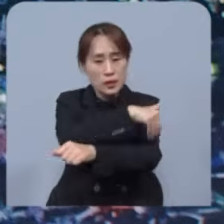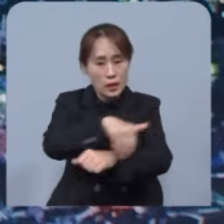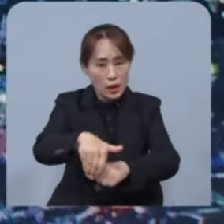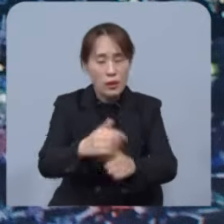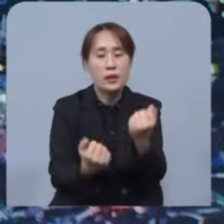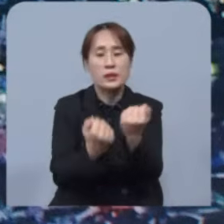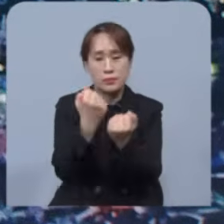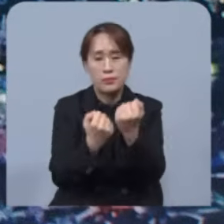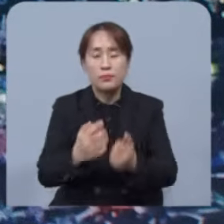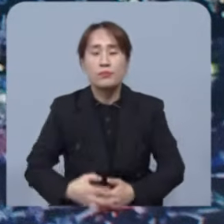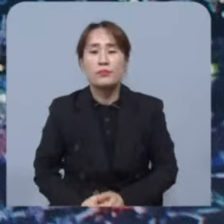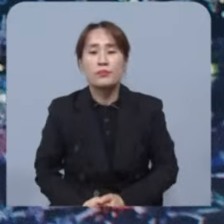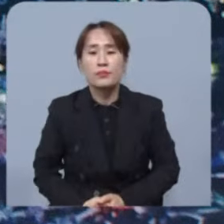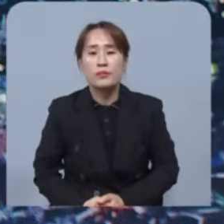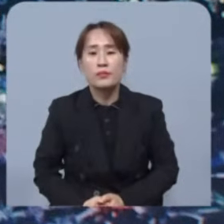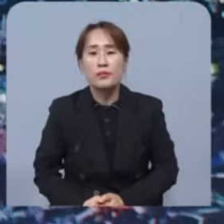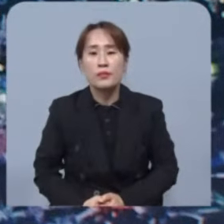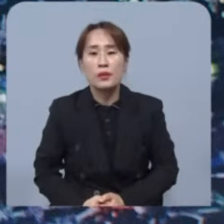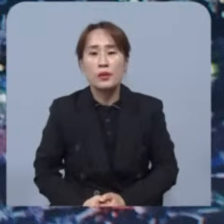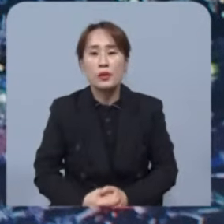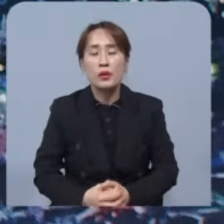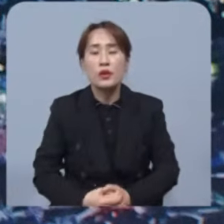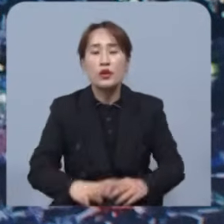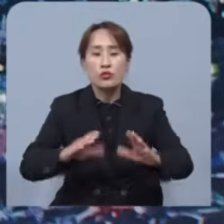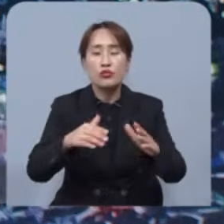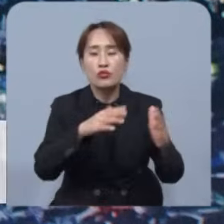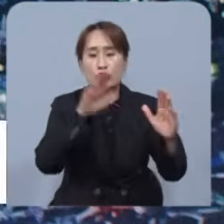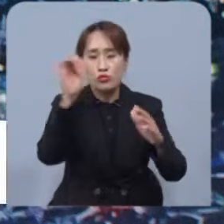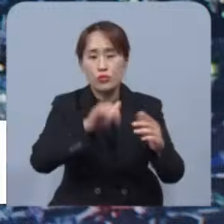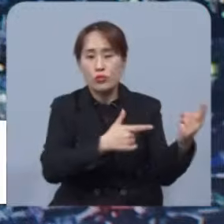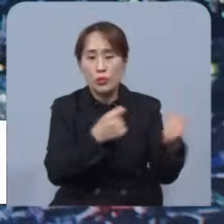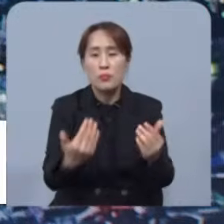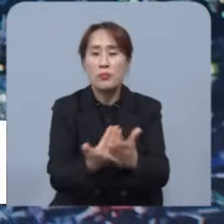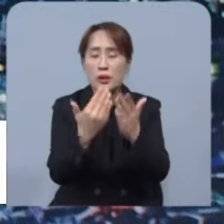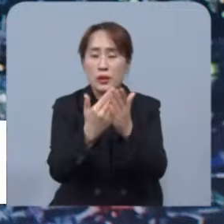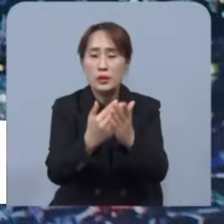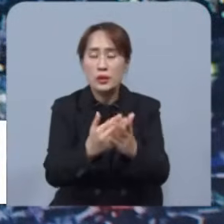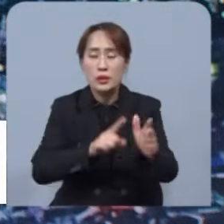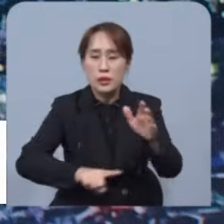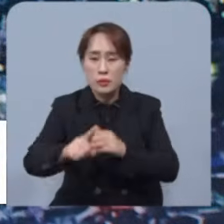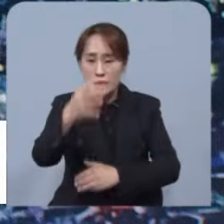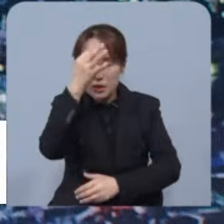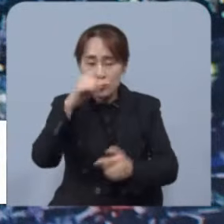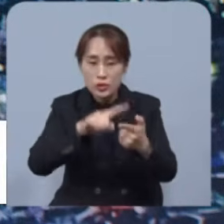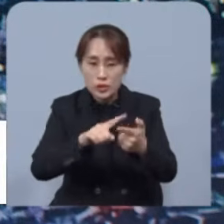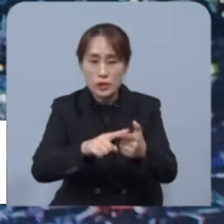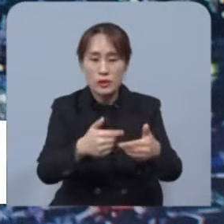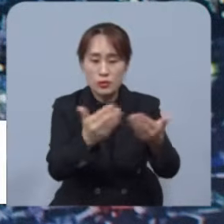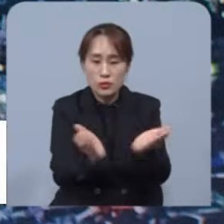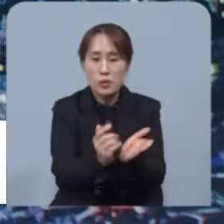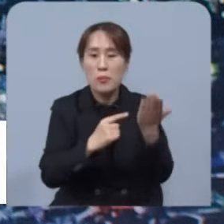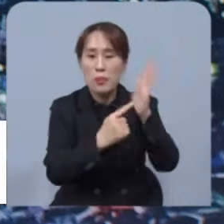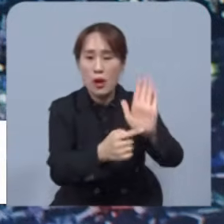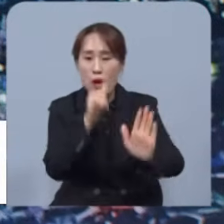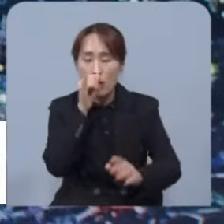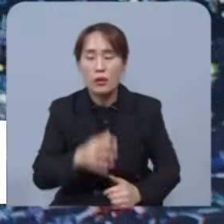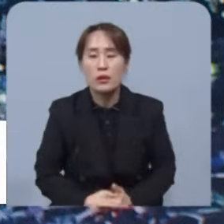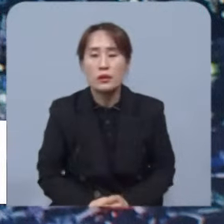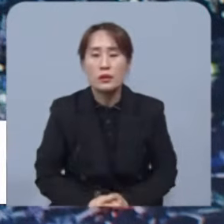대해 설명할 예정이고요. 이어서 국토 균형 발전과 첨단 기술 산업 등에 관한 부처별 발표가